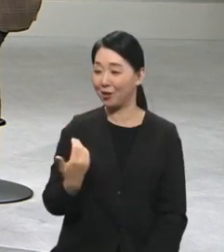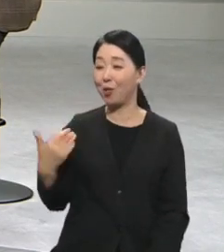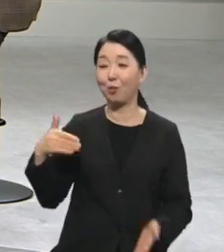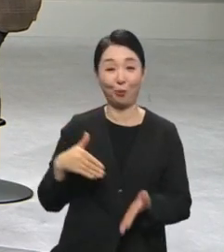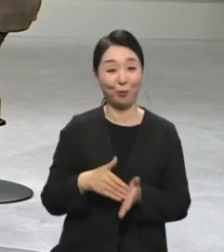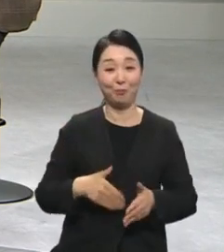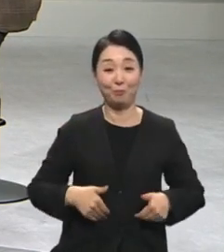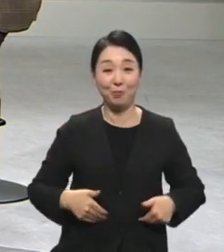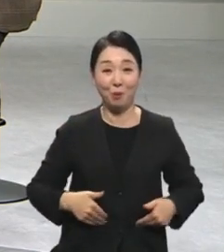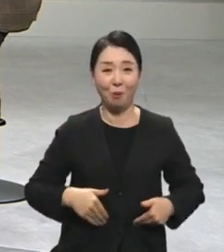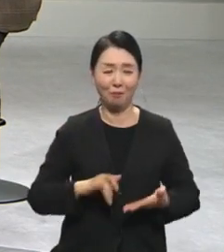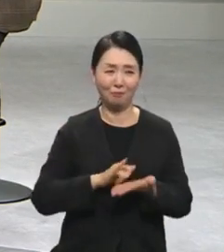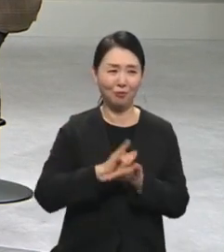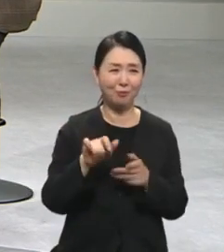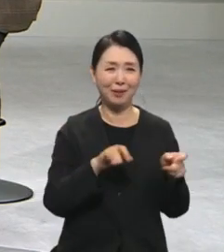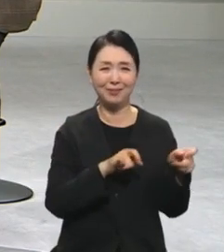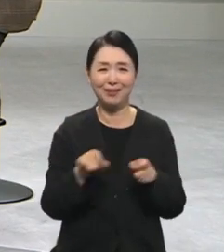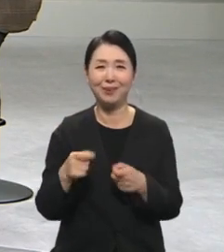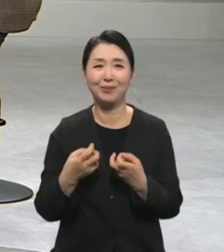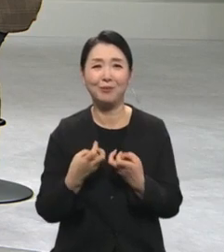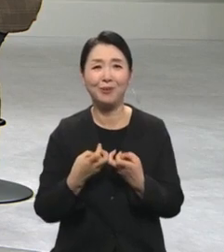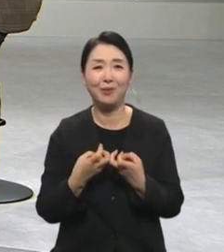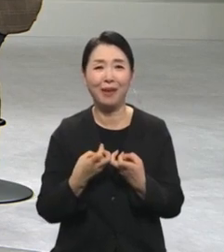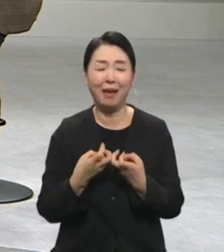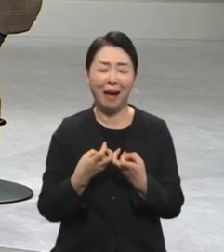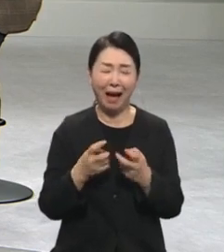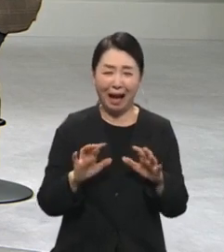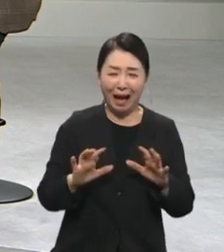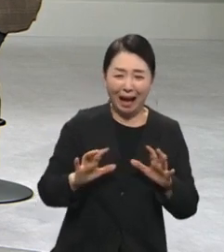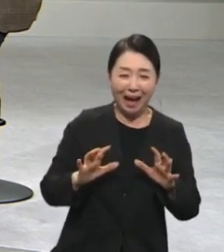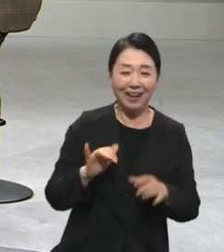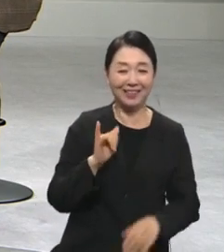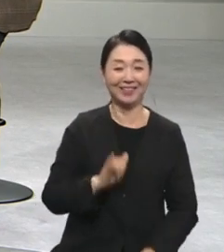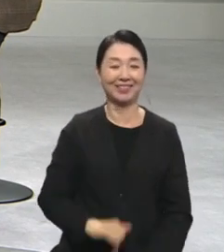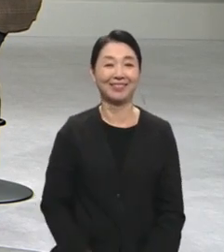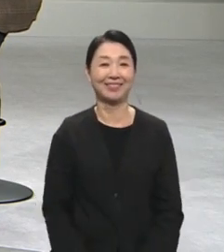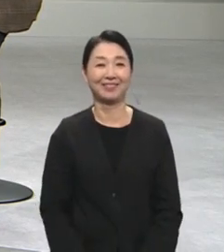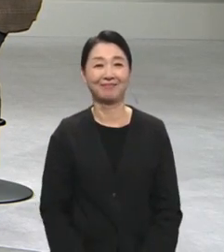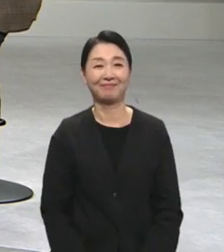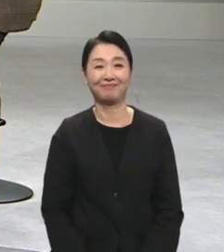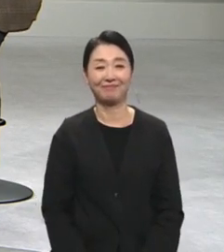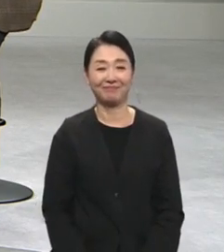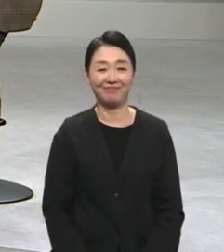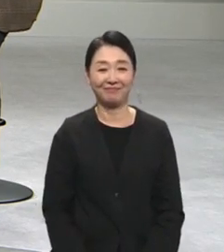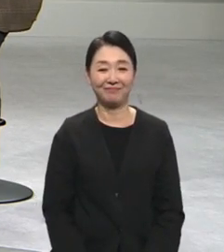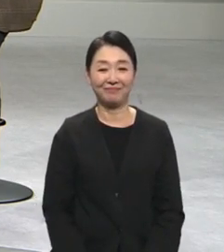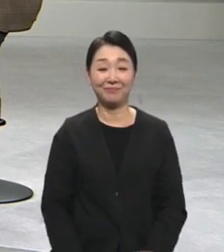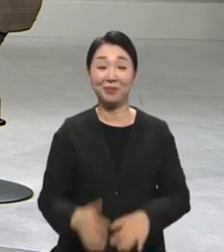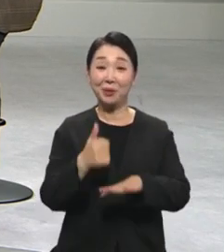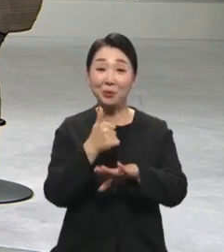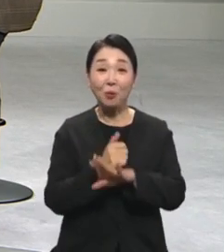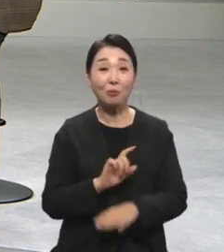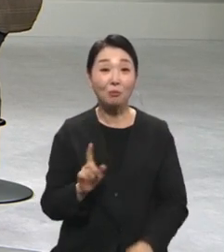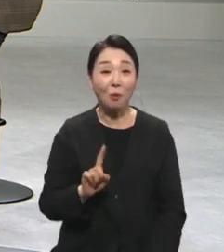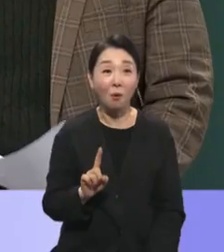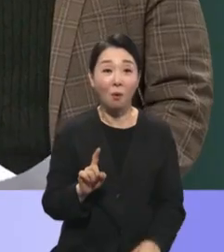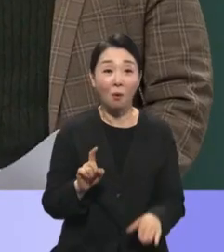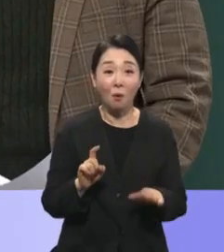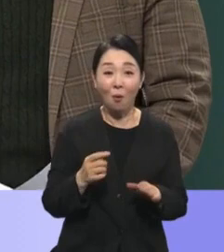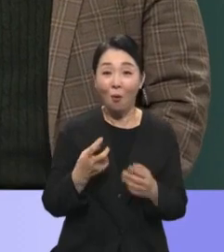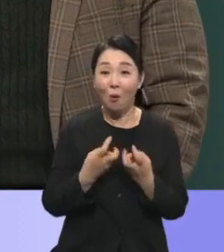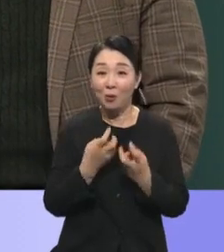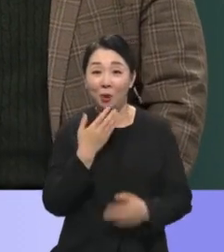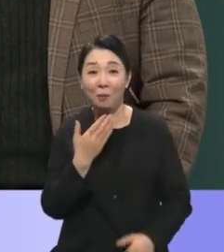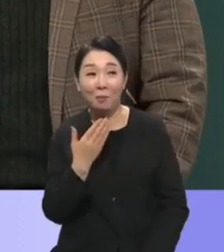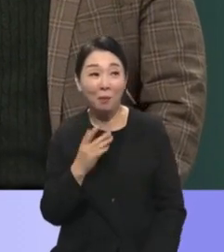건데 출발이 좀 지원되니까 그네 아슬아슬해진 상황네 그렇습니다 이제 이렇게 되다 보니까는 어 이거 과연 어떻게 될